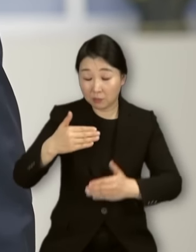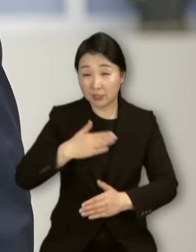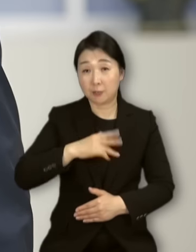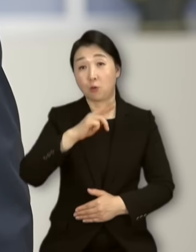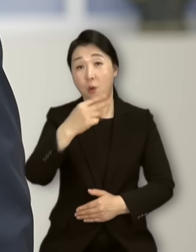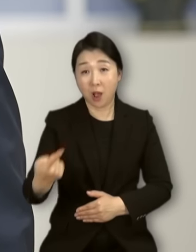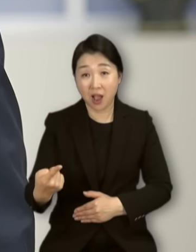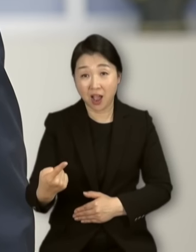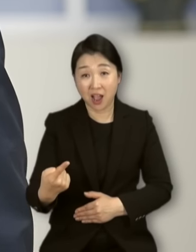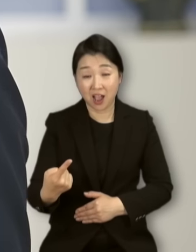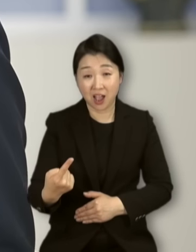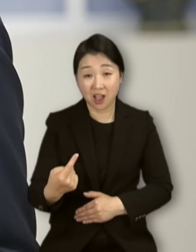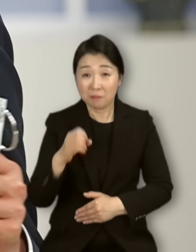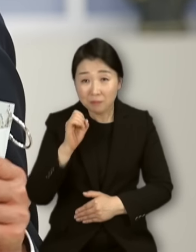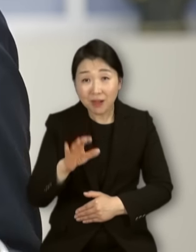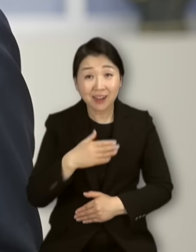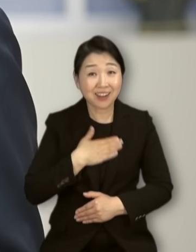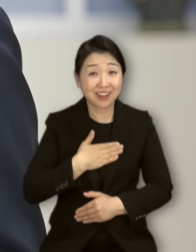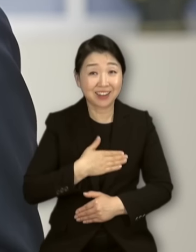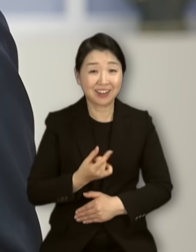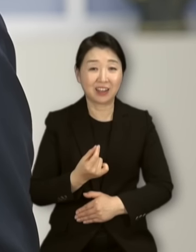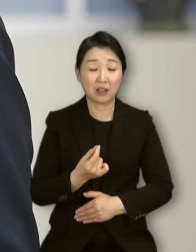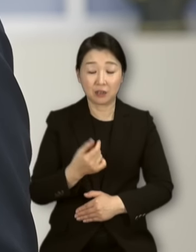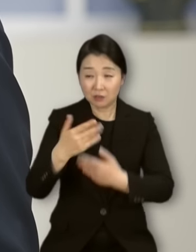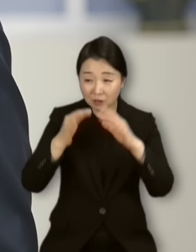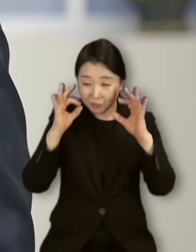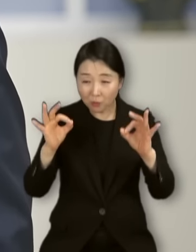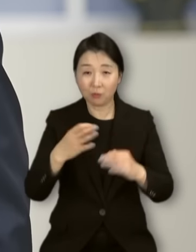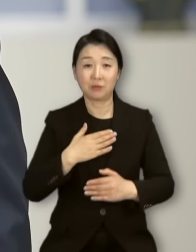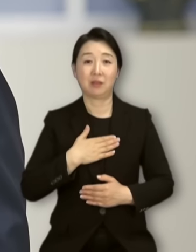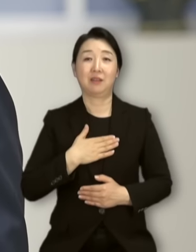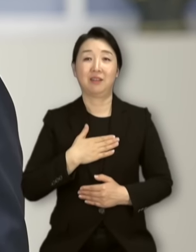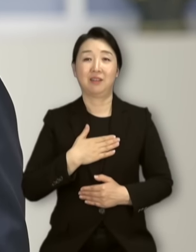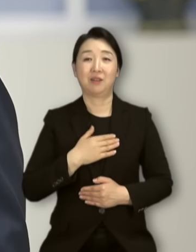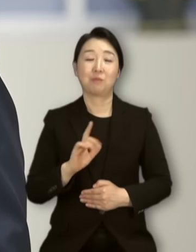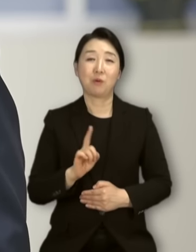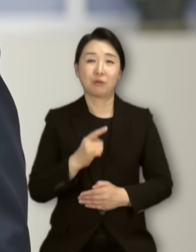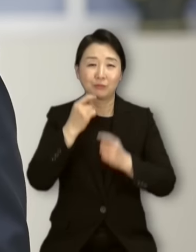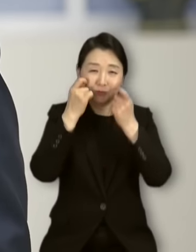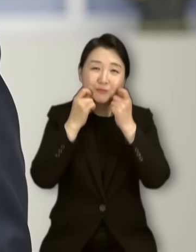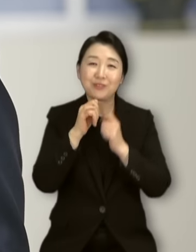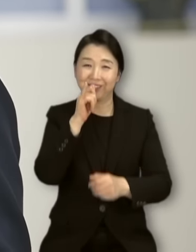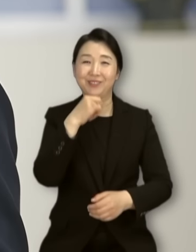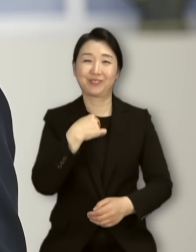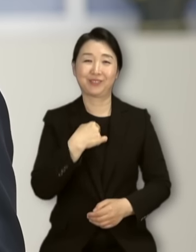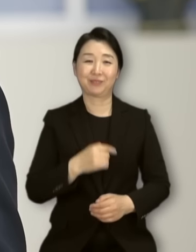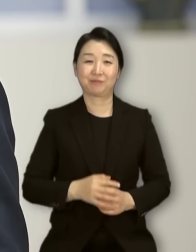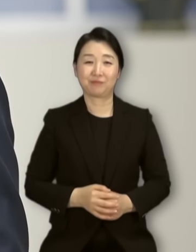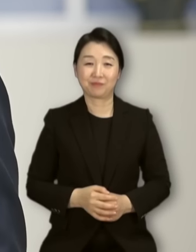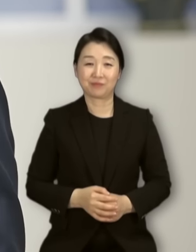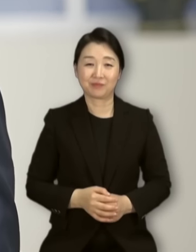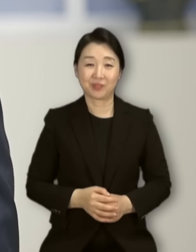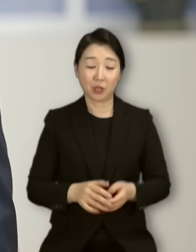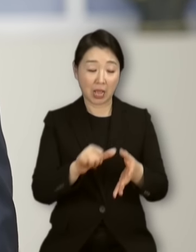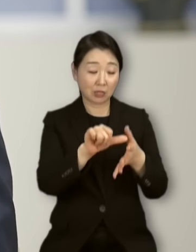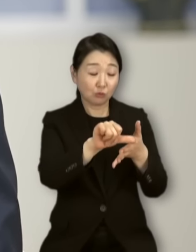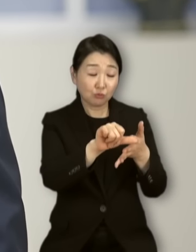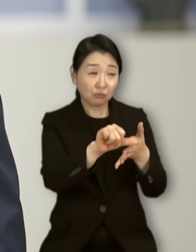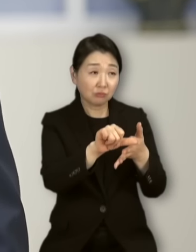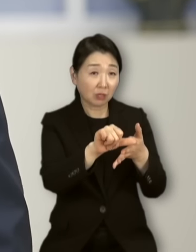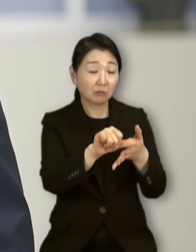나한테 돌아오라고 아 그 민보 저 아 진짜 이렇게 눈물이 막 나더라고 아들이었을